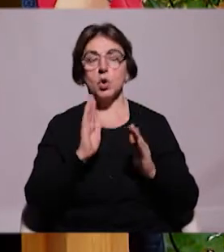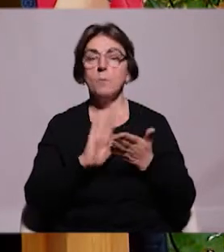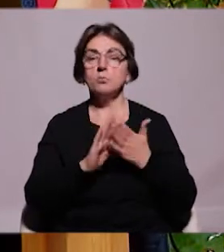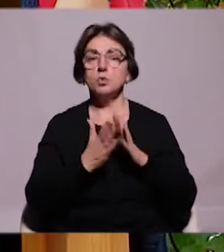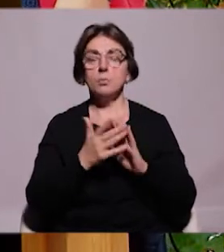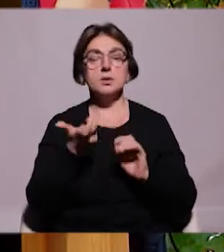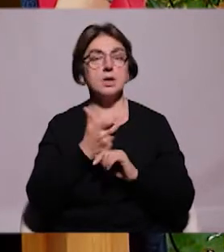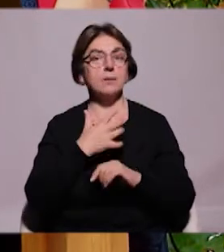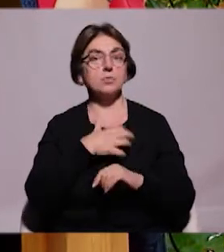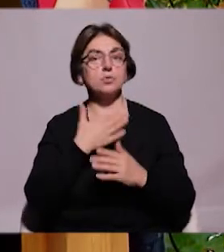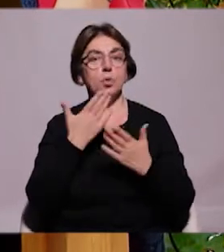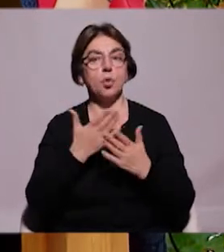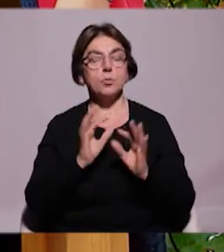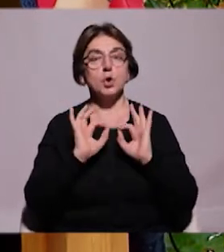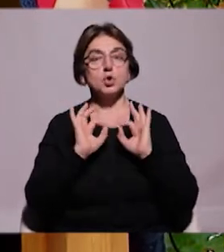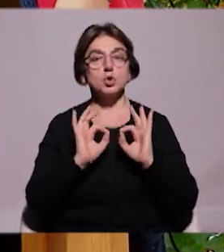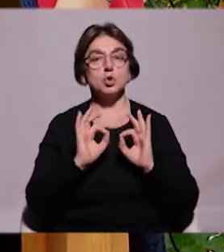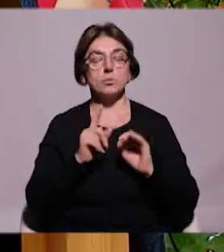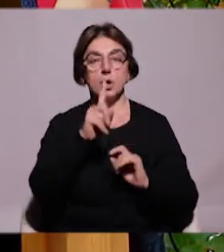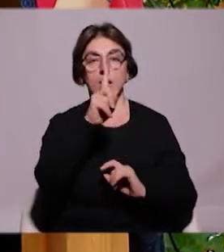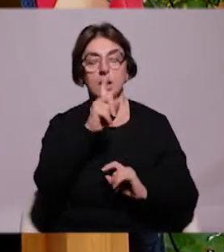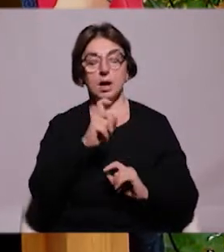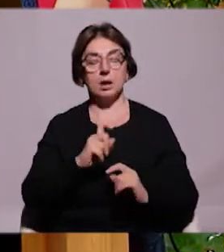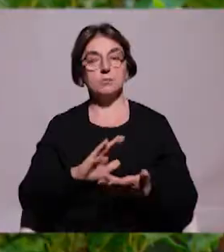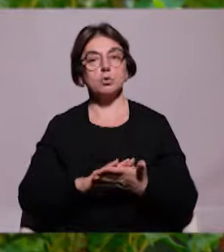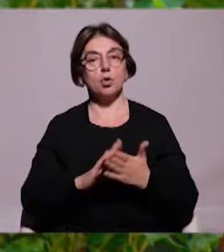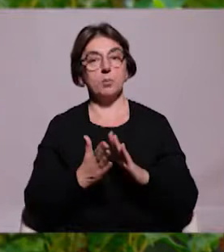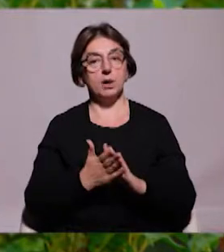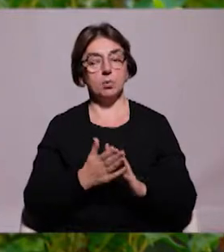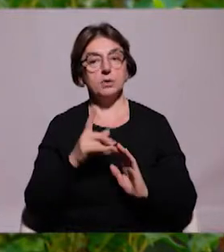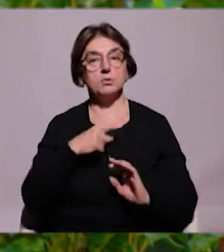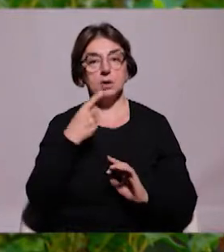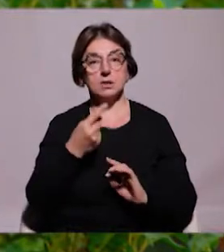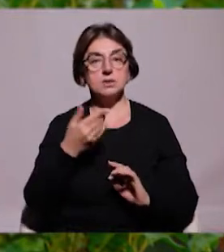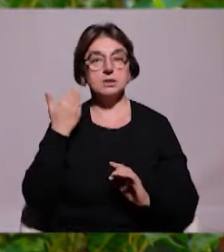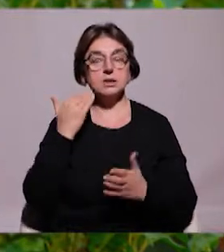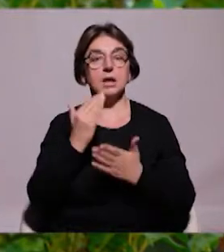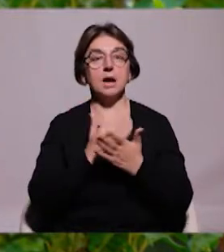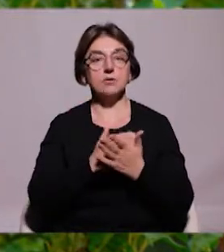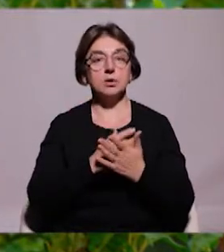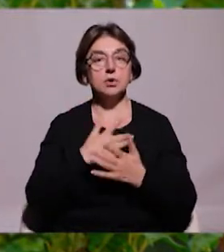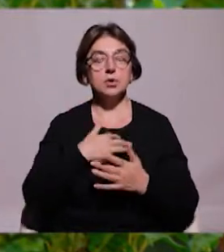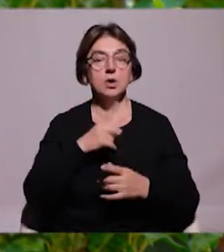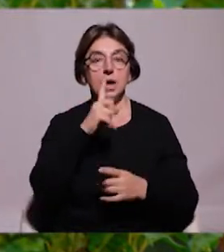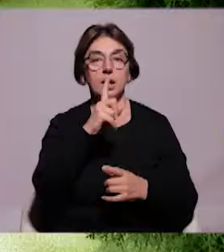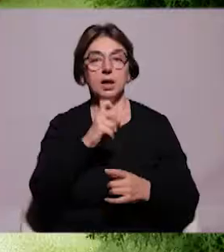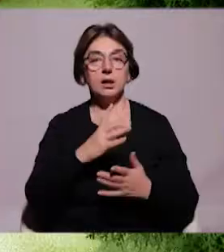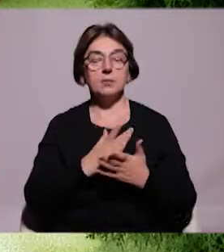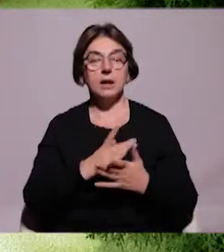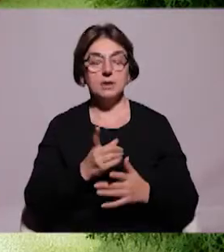ძალიან დიდი მნიშვნელობა აქვს სწორი ხერხემლის მდგომარეობას. გახსოვთ თქვენ წინა გაკვეთილებიდან, რომ ჩვენს ხერხემალს